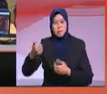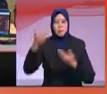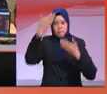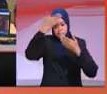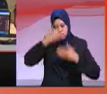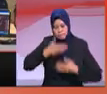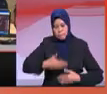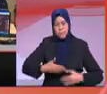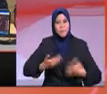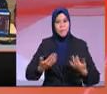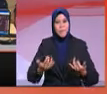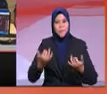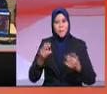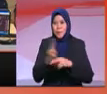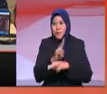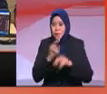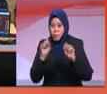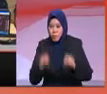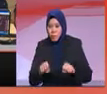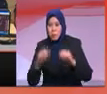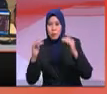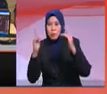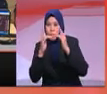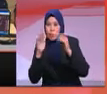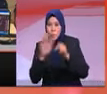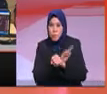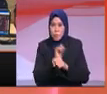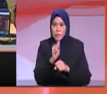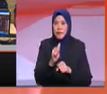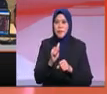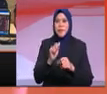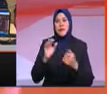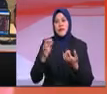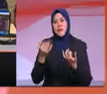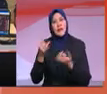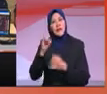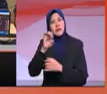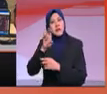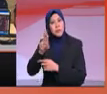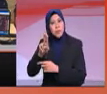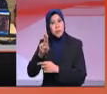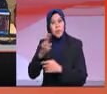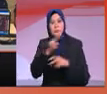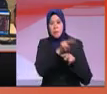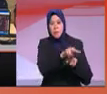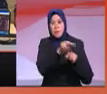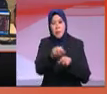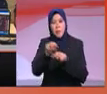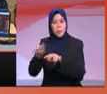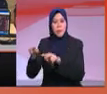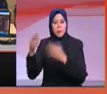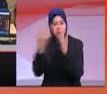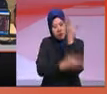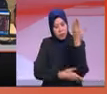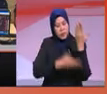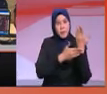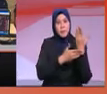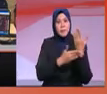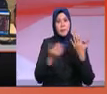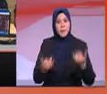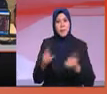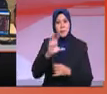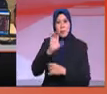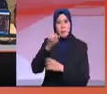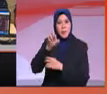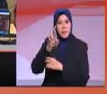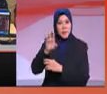kita melihatkan kemampuan katil, kemampuan ICU, dan kita pantau untuk seluruh negara. Dan kita juga ada CPRC,